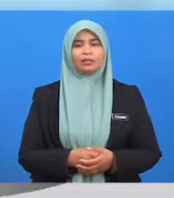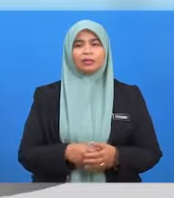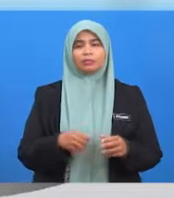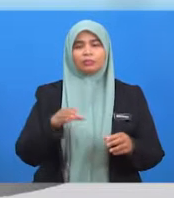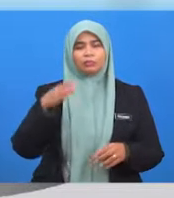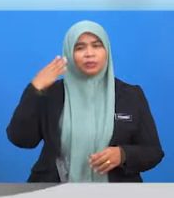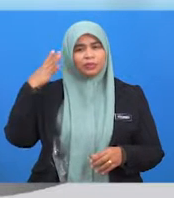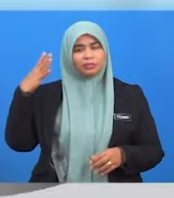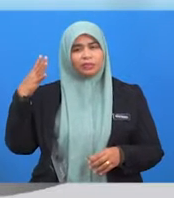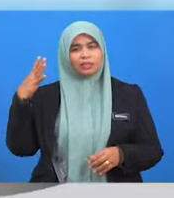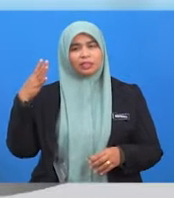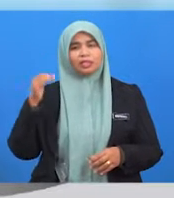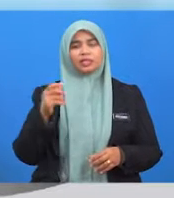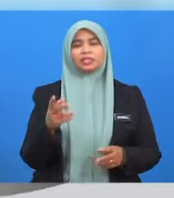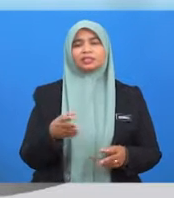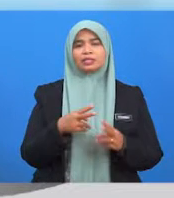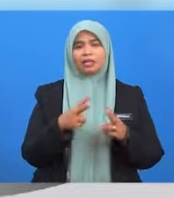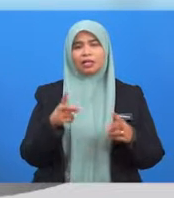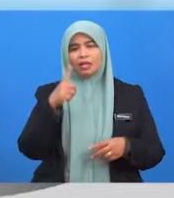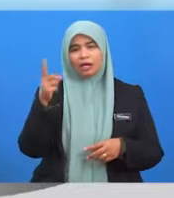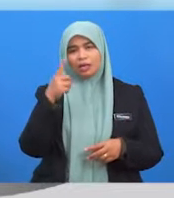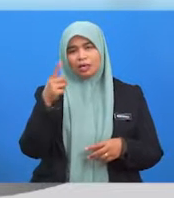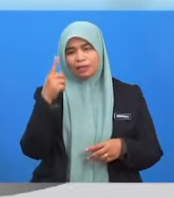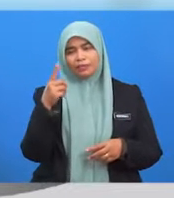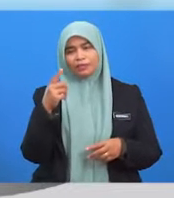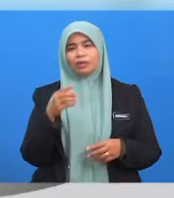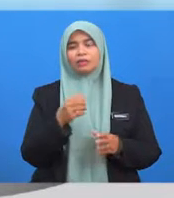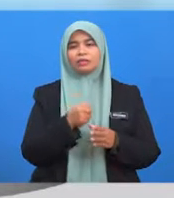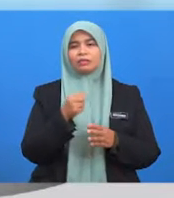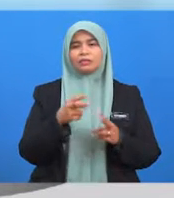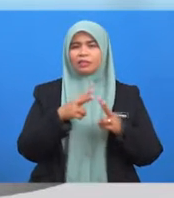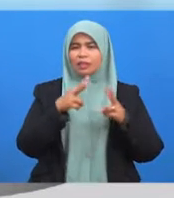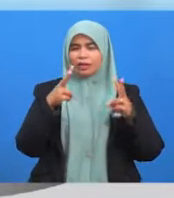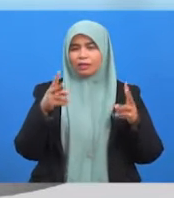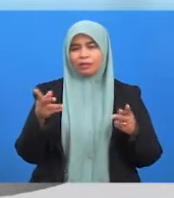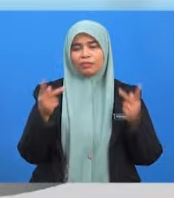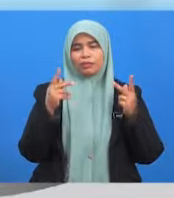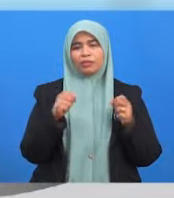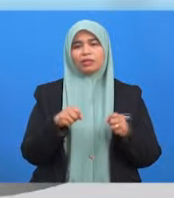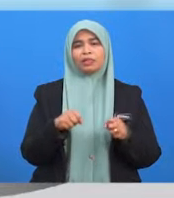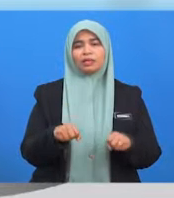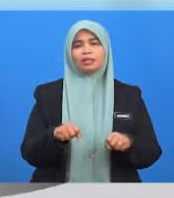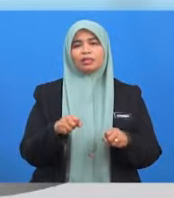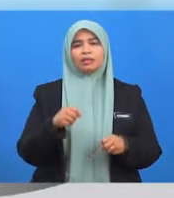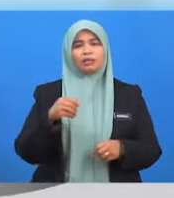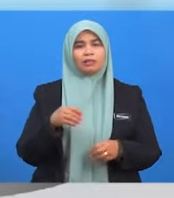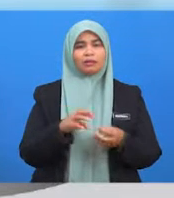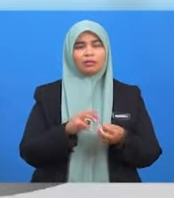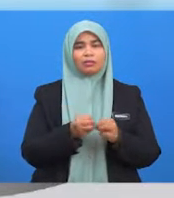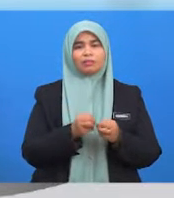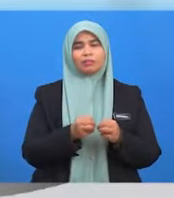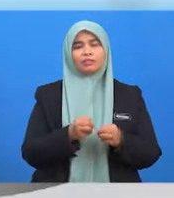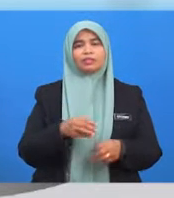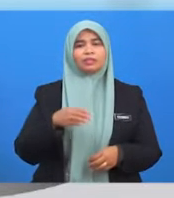lain, bunyi bising yang kerap atau terlampau kuat boleh menyebabkan